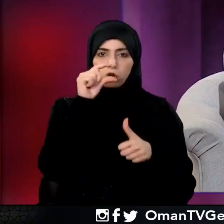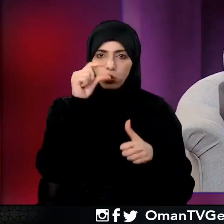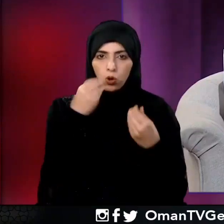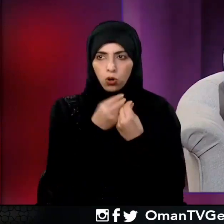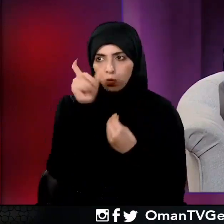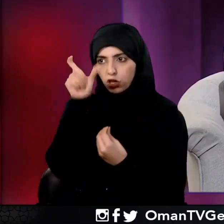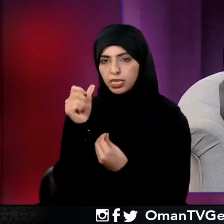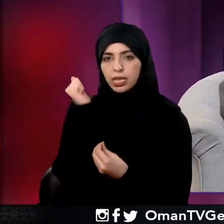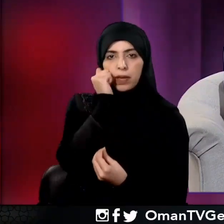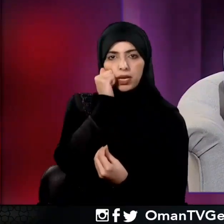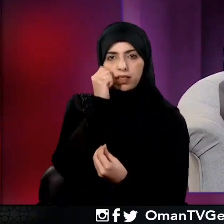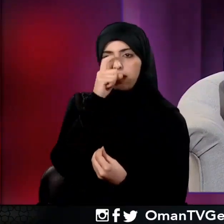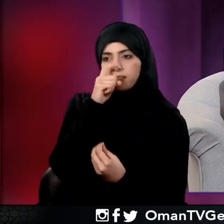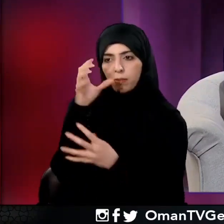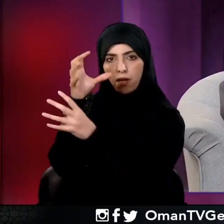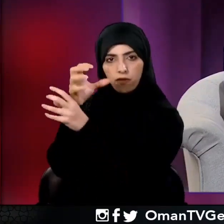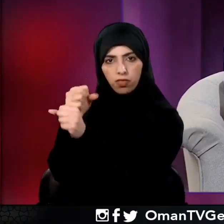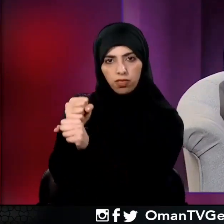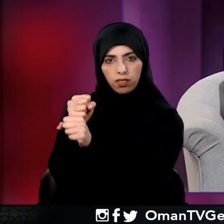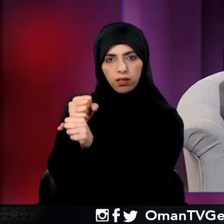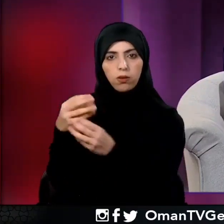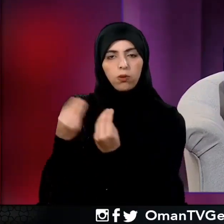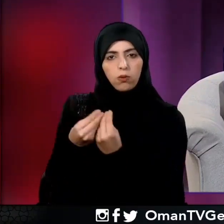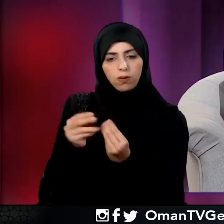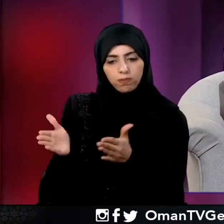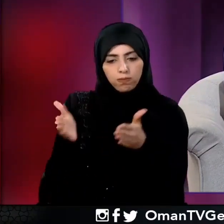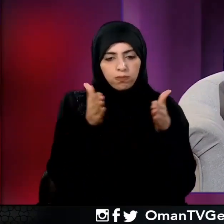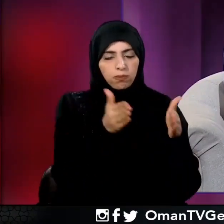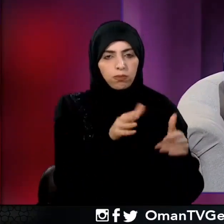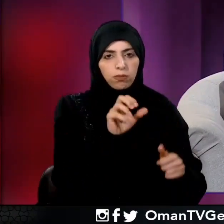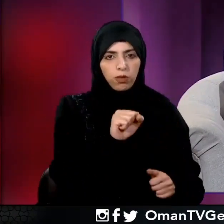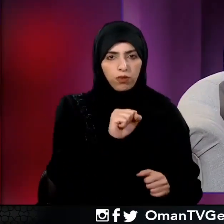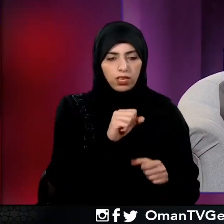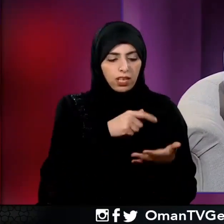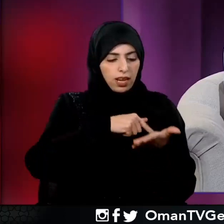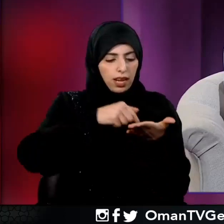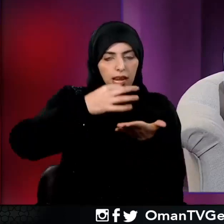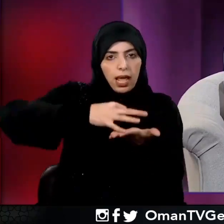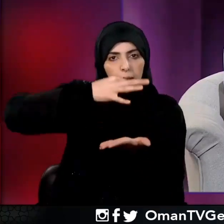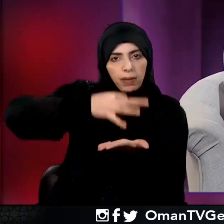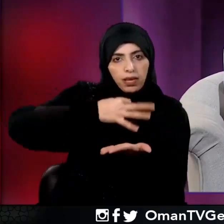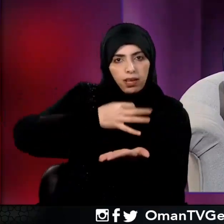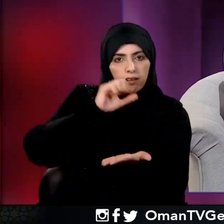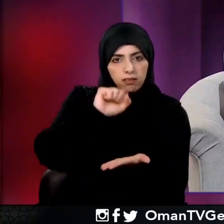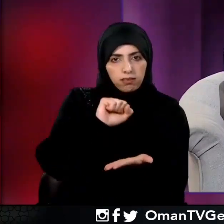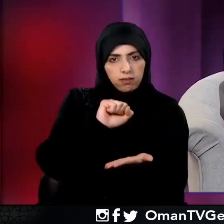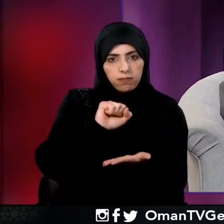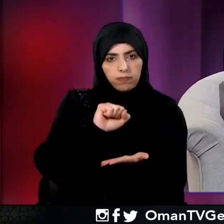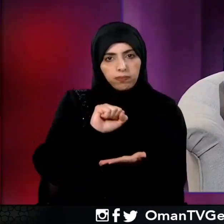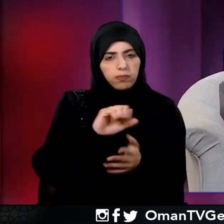وحماية المرضى. أيضا في أثناء العمليات تم